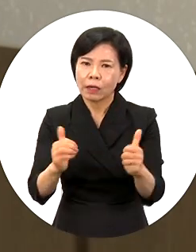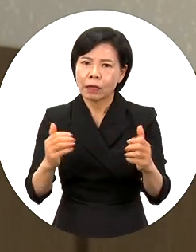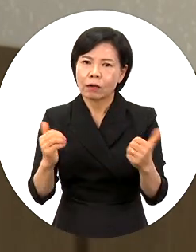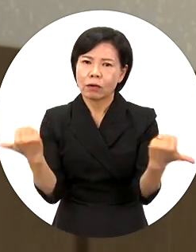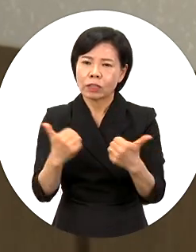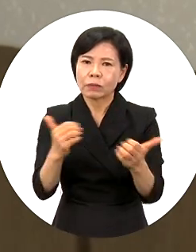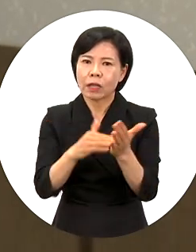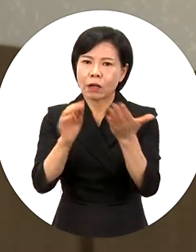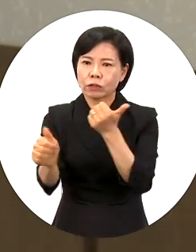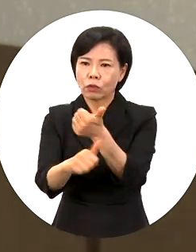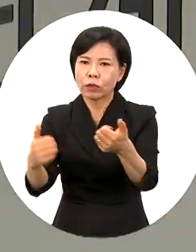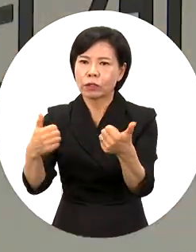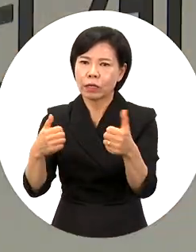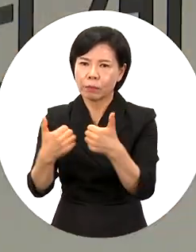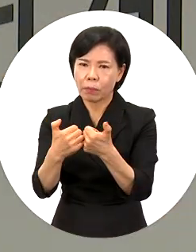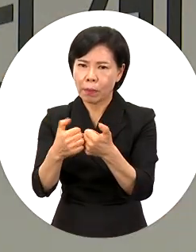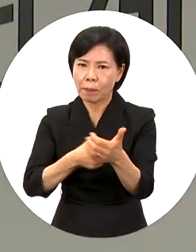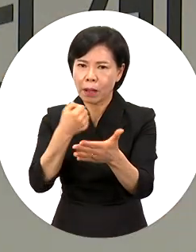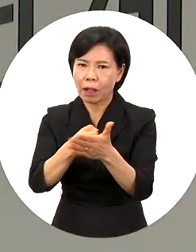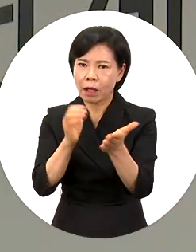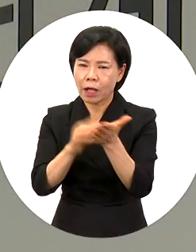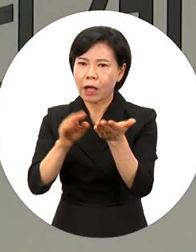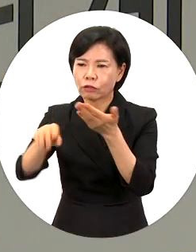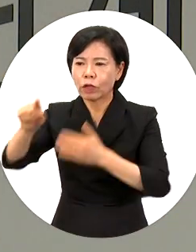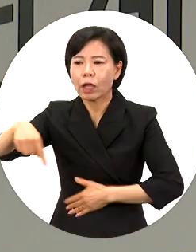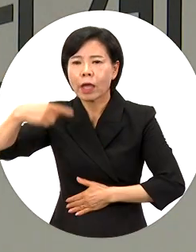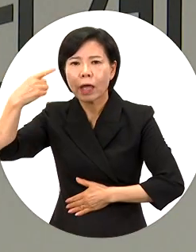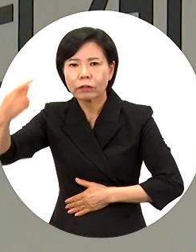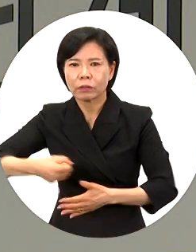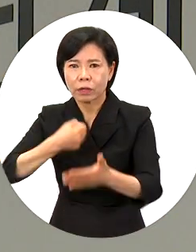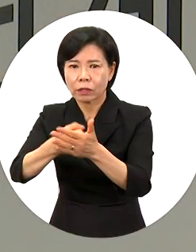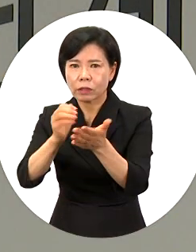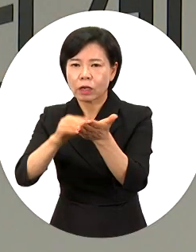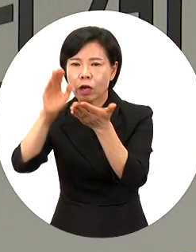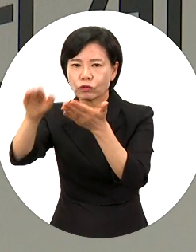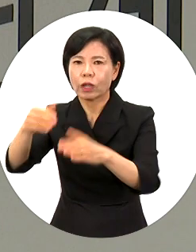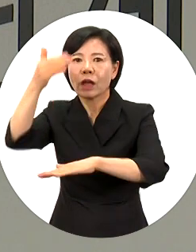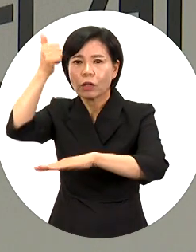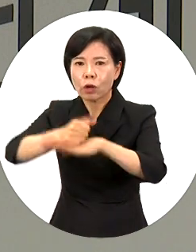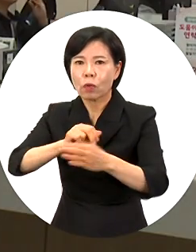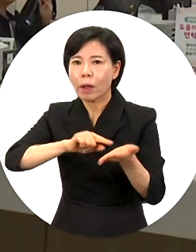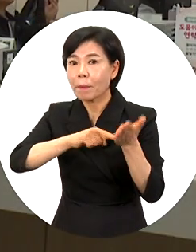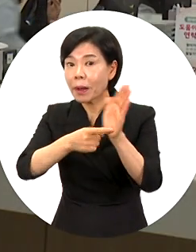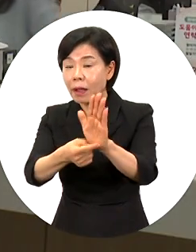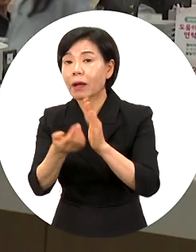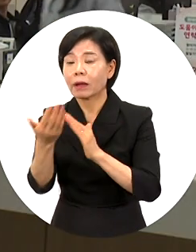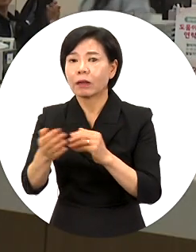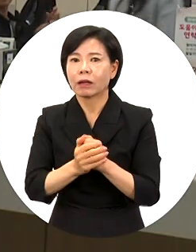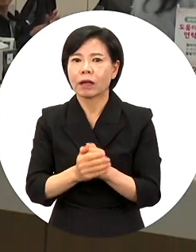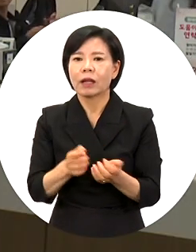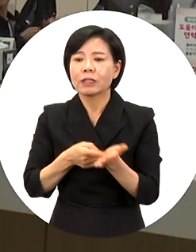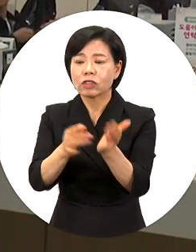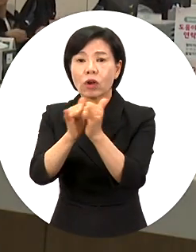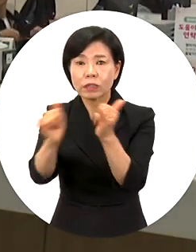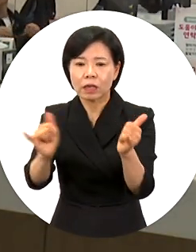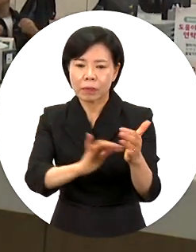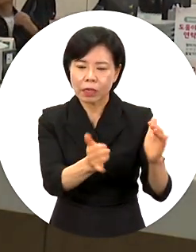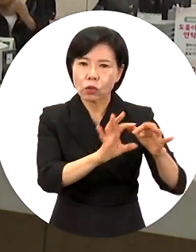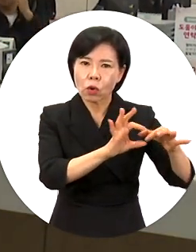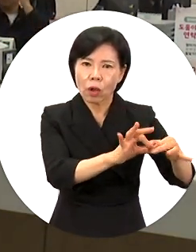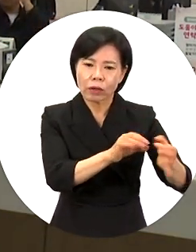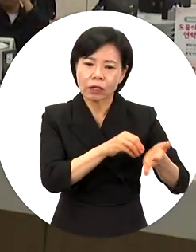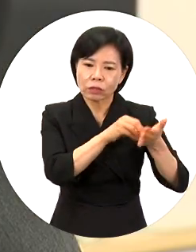심사와 4.3 위원회의 심의, 의결을 거쳐 4.3 위원회의 결정 결과를 통지하는데요.